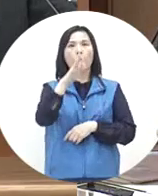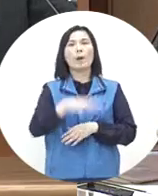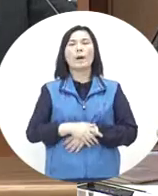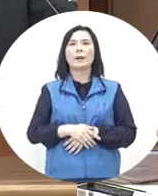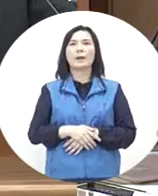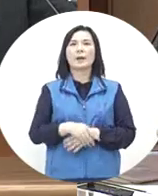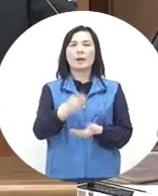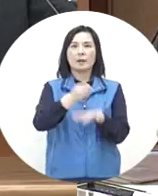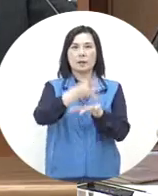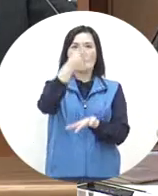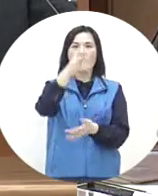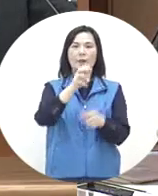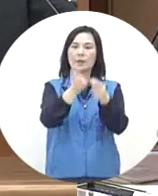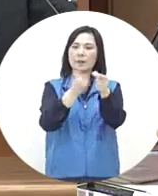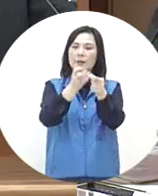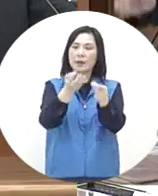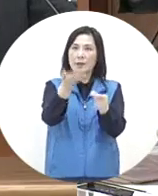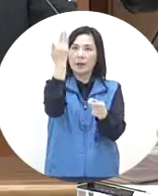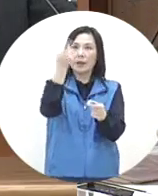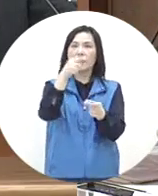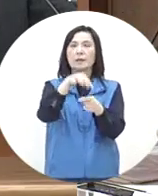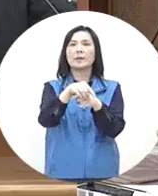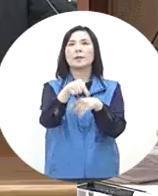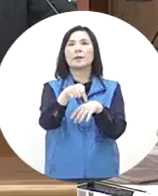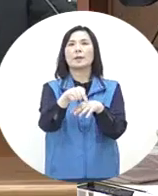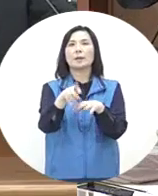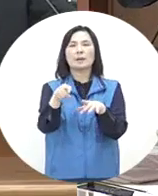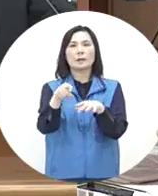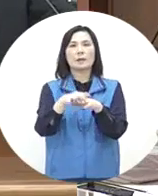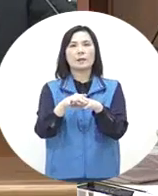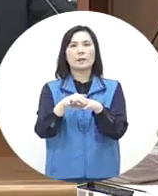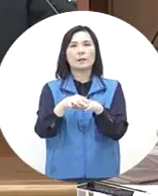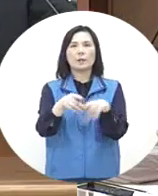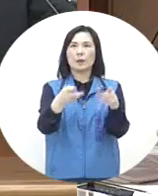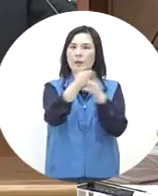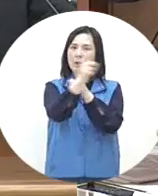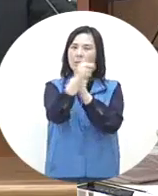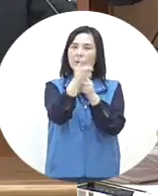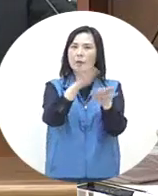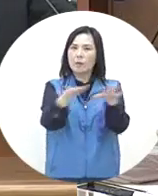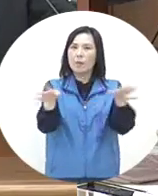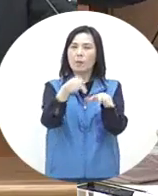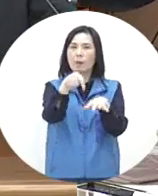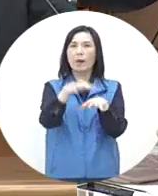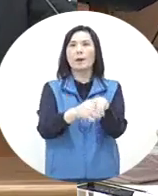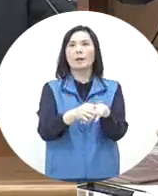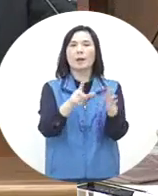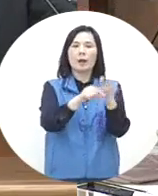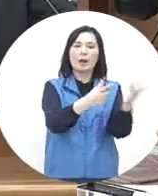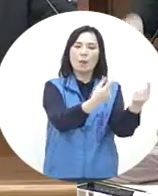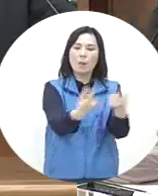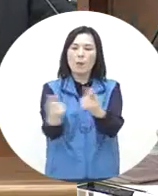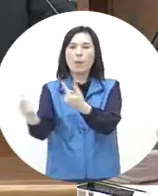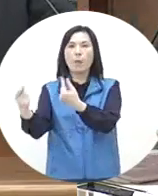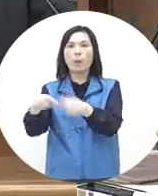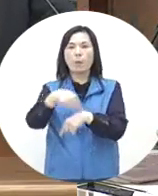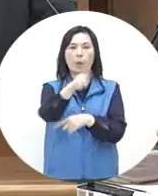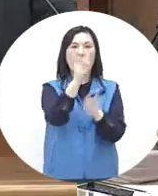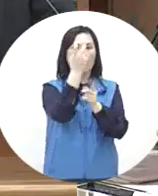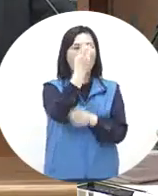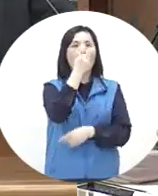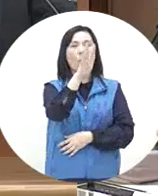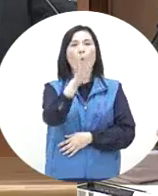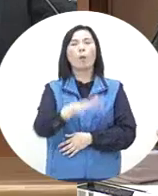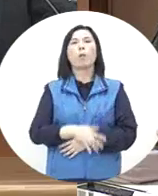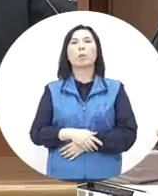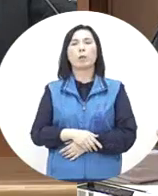有七栋的，不断从结构一直在做检查， 因为 还有做好消防安全。 其实因为消安它会定期， 对， 啊，公安呢它就没 有。这一点我拢